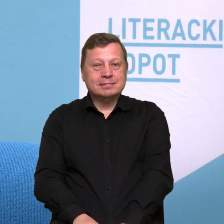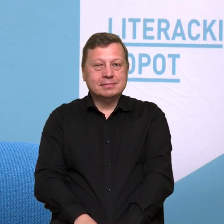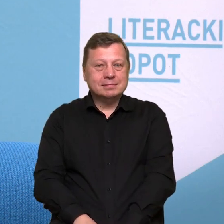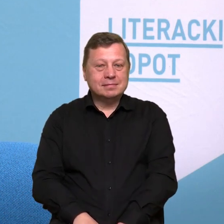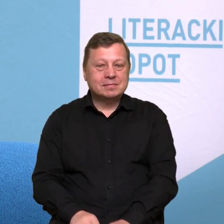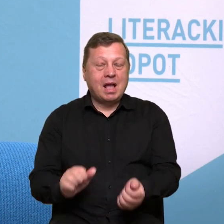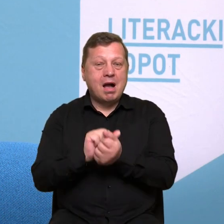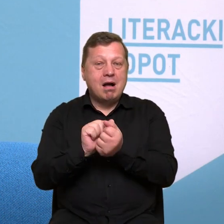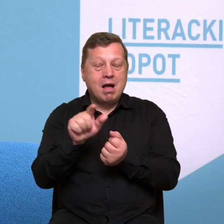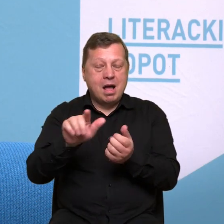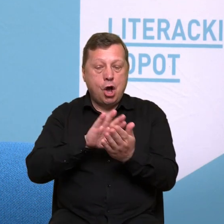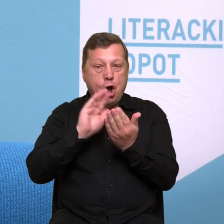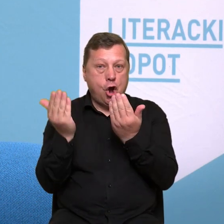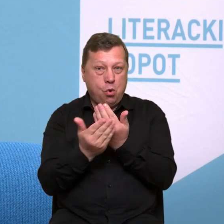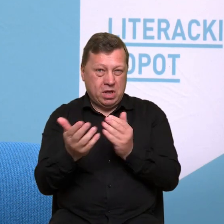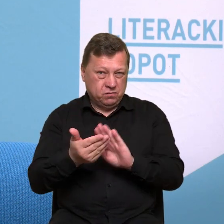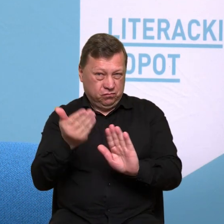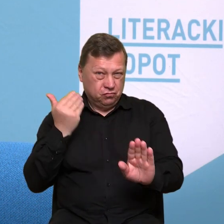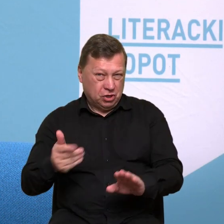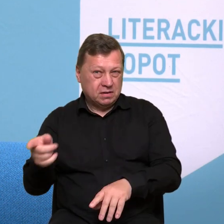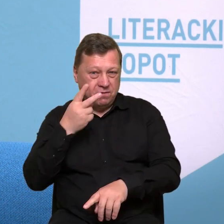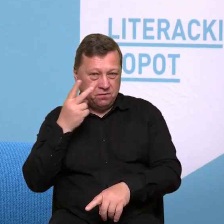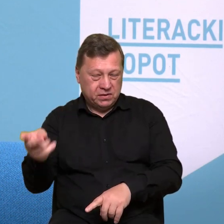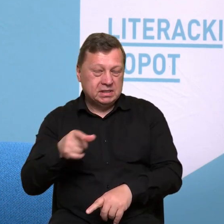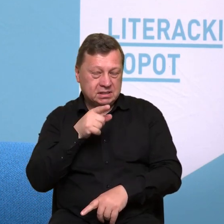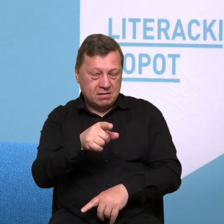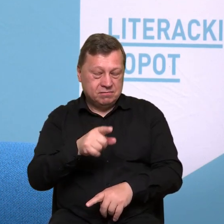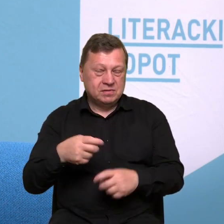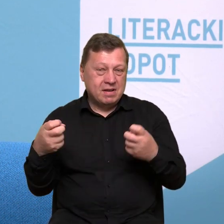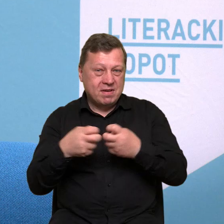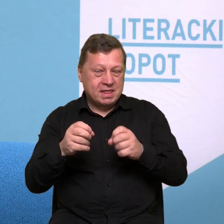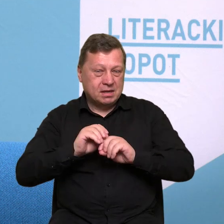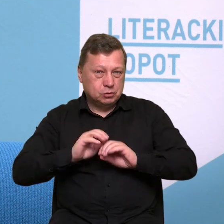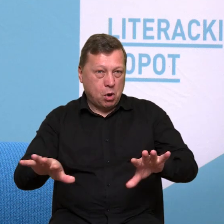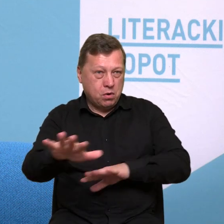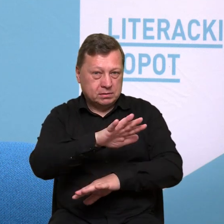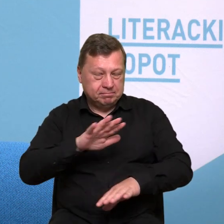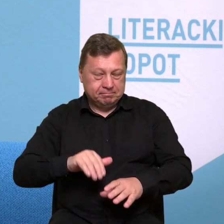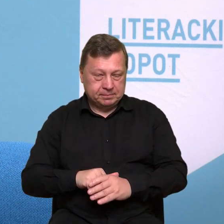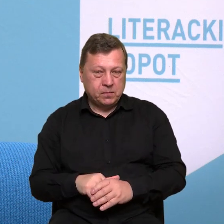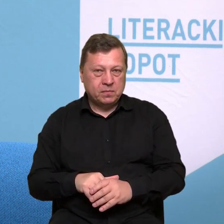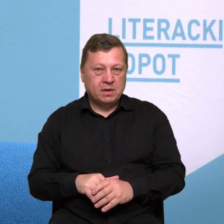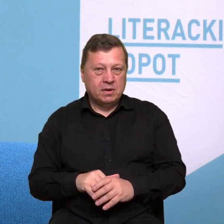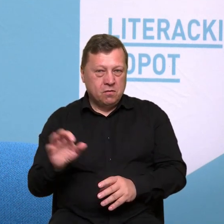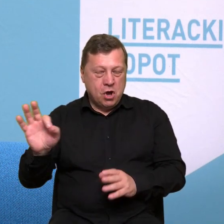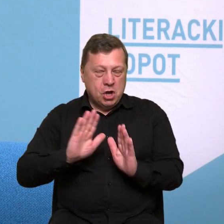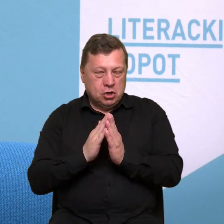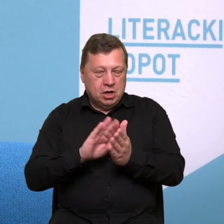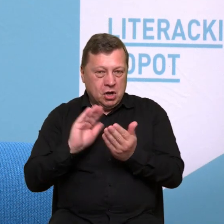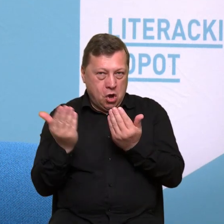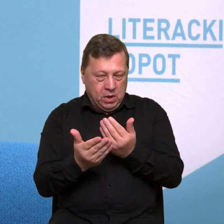A okładkę pewnie widziałaś już wcześniej na mediach społecznościowych, okładkę książki swojej. Jest